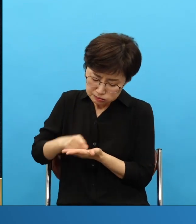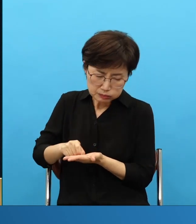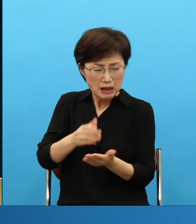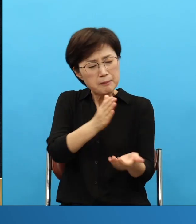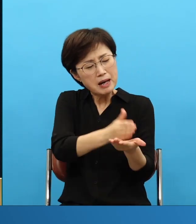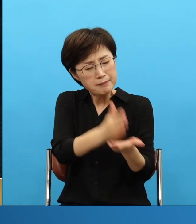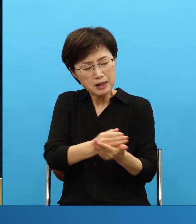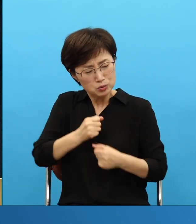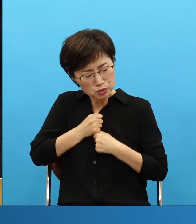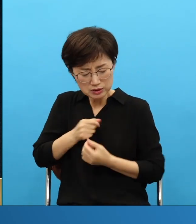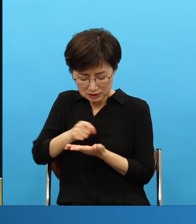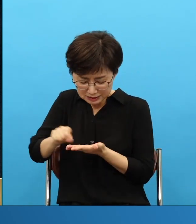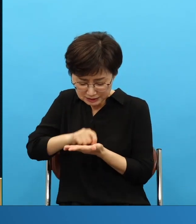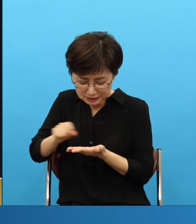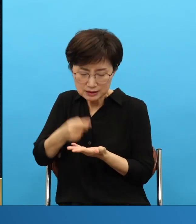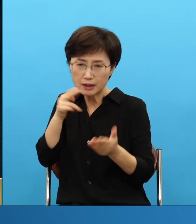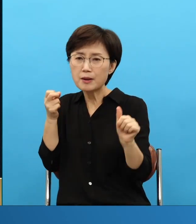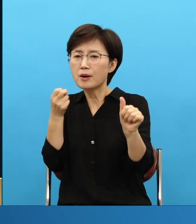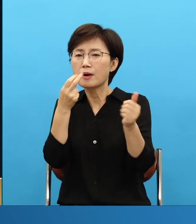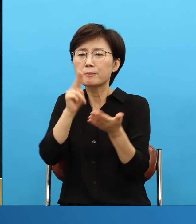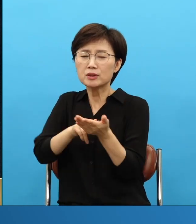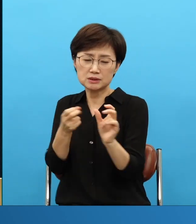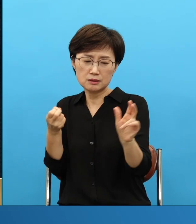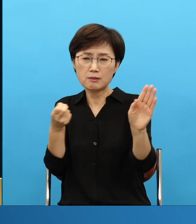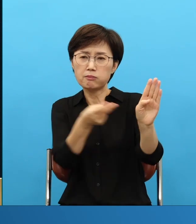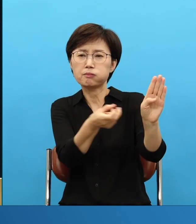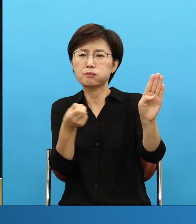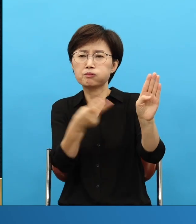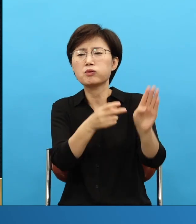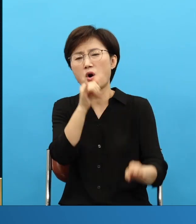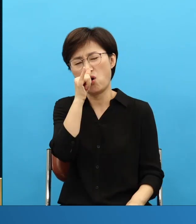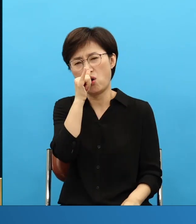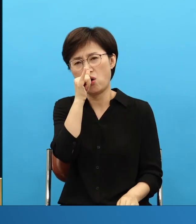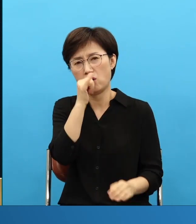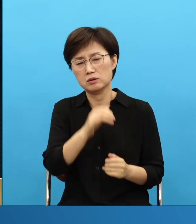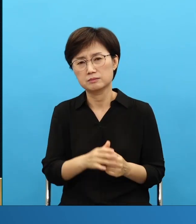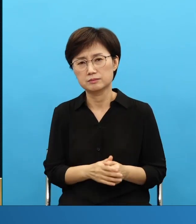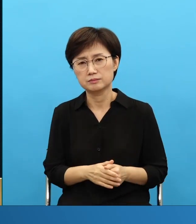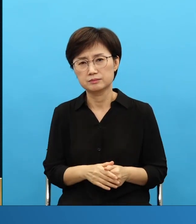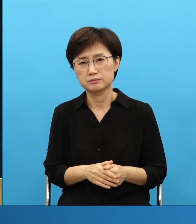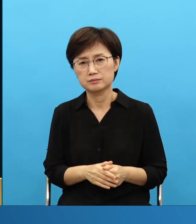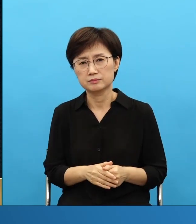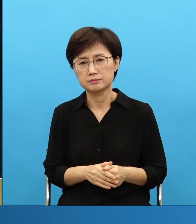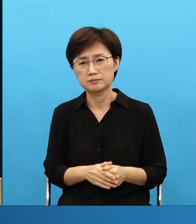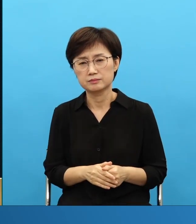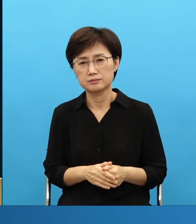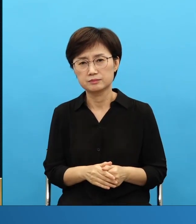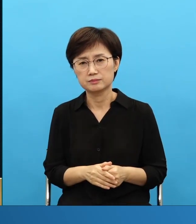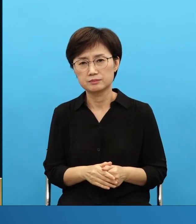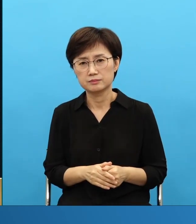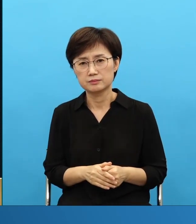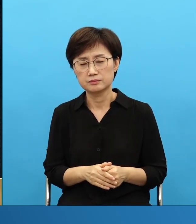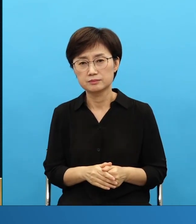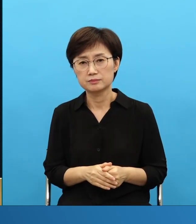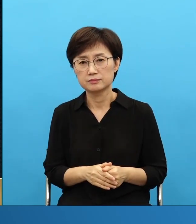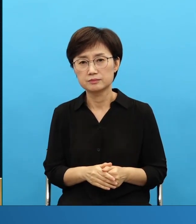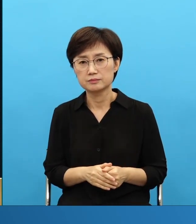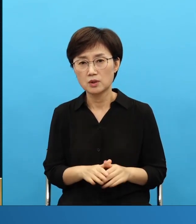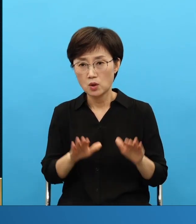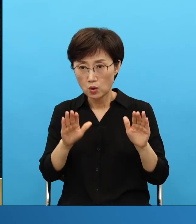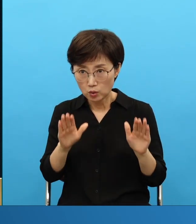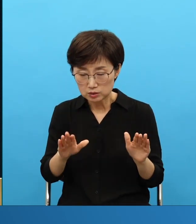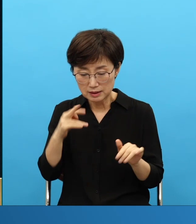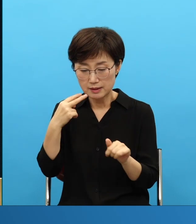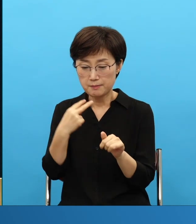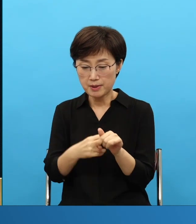same heart that Paul gives this message, because until 1948, the Israelites will face a great demise. 그때를 위한 메시지를